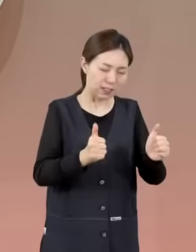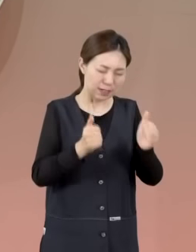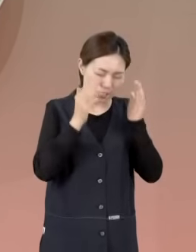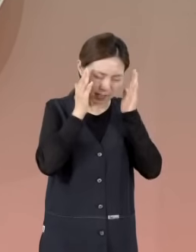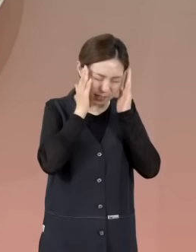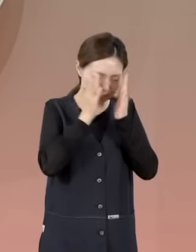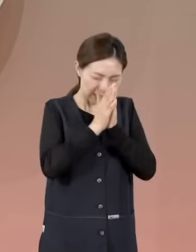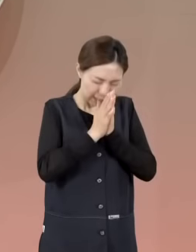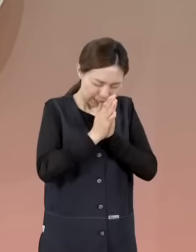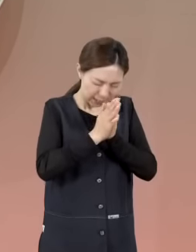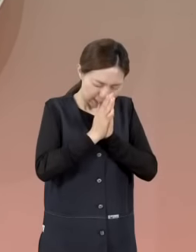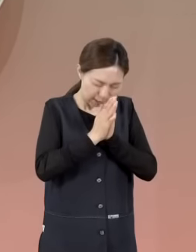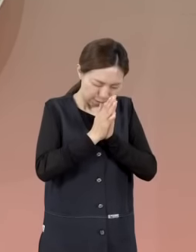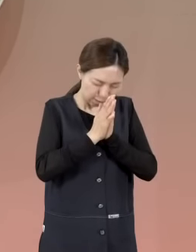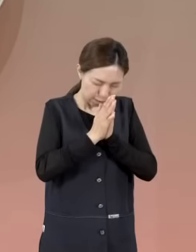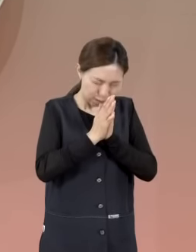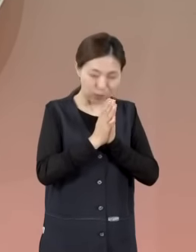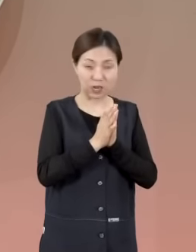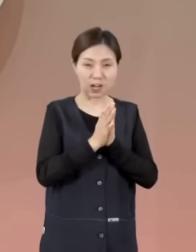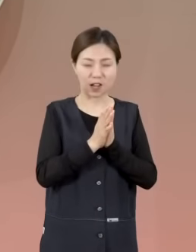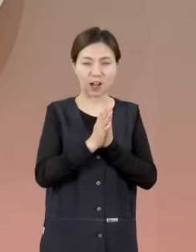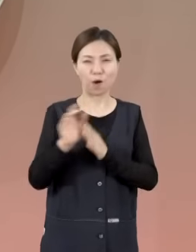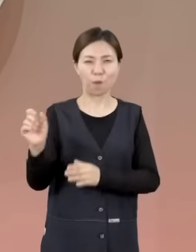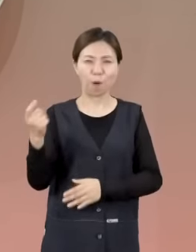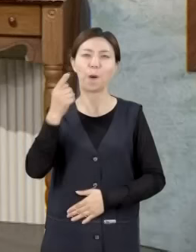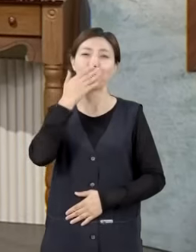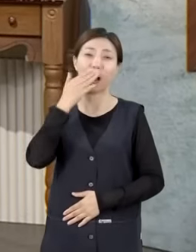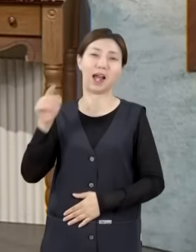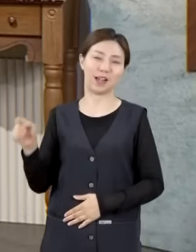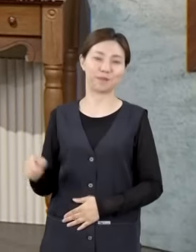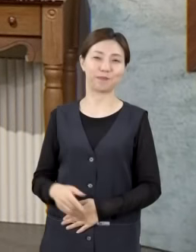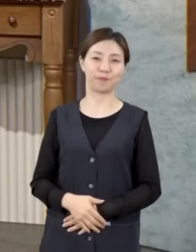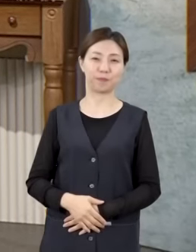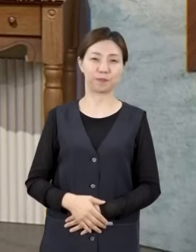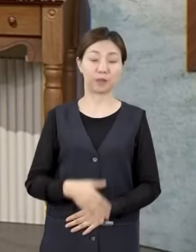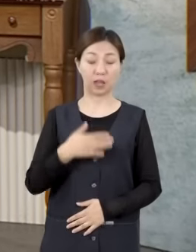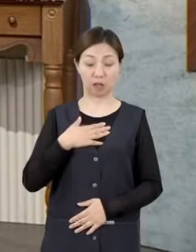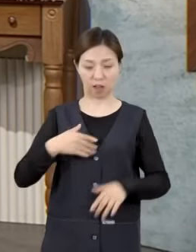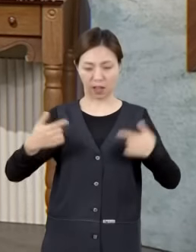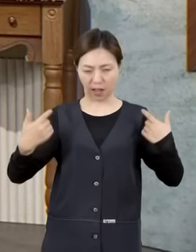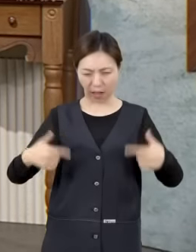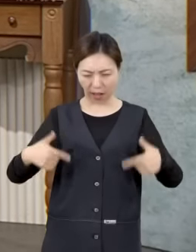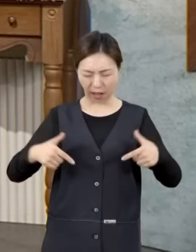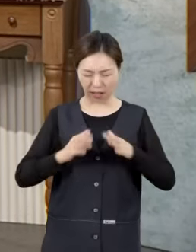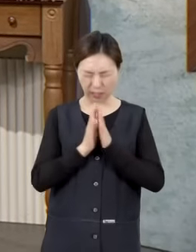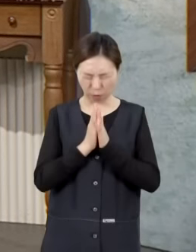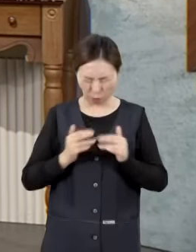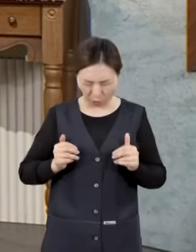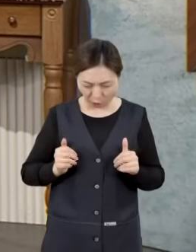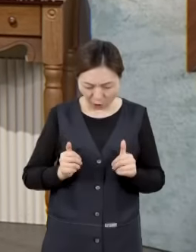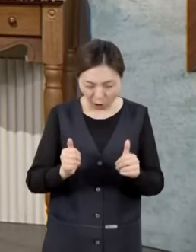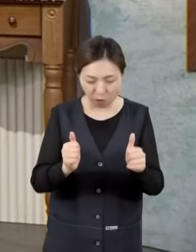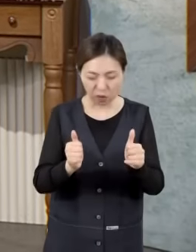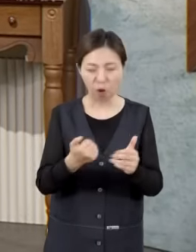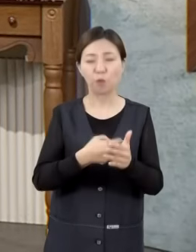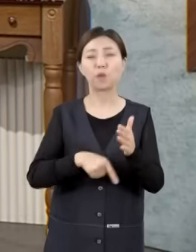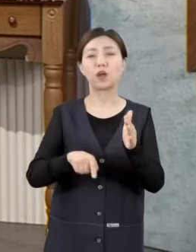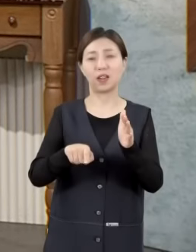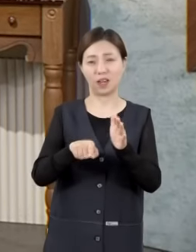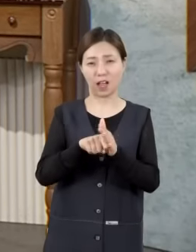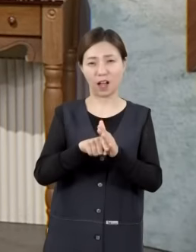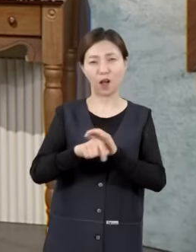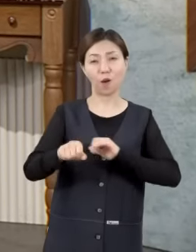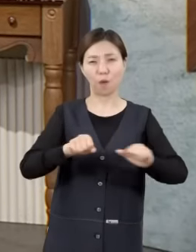하는 력이 된답니다 광우스님 늘 기도할 수